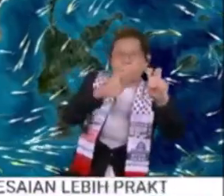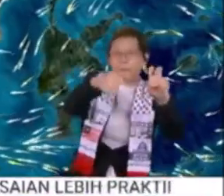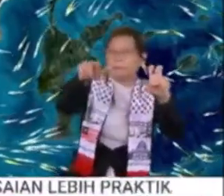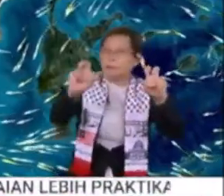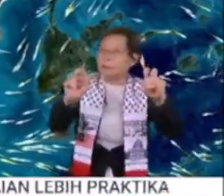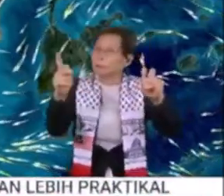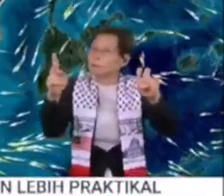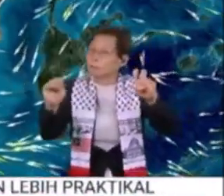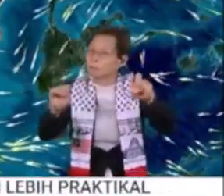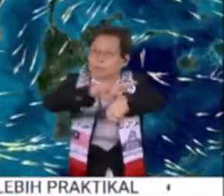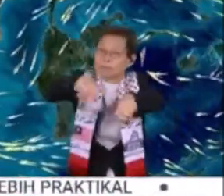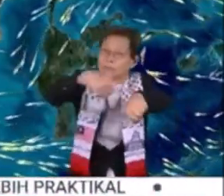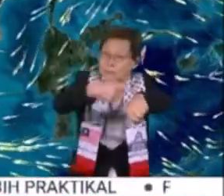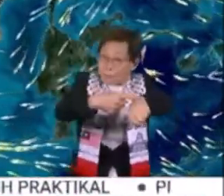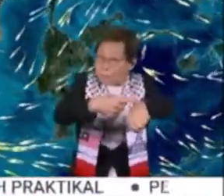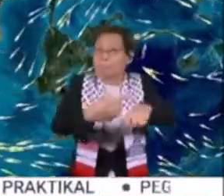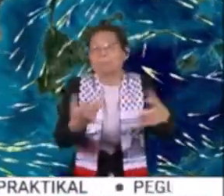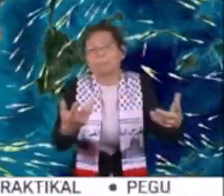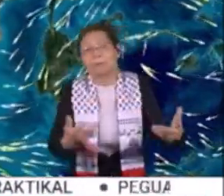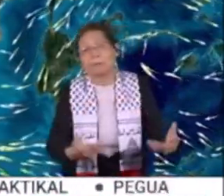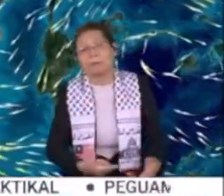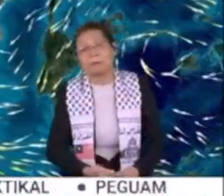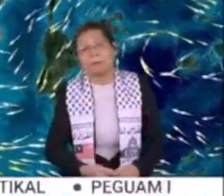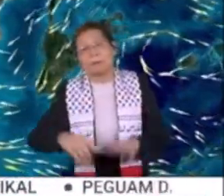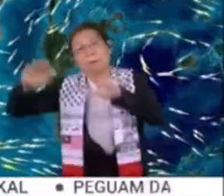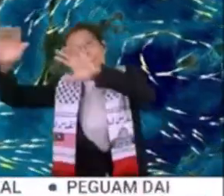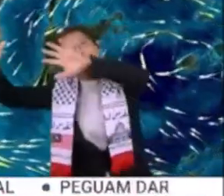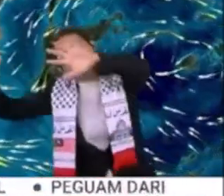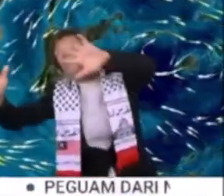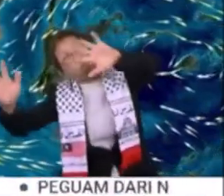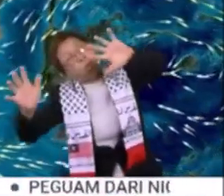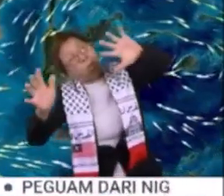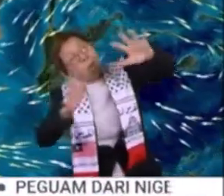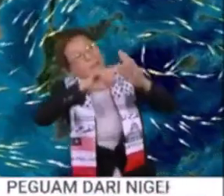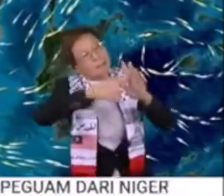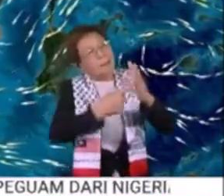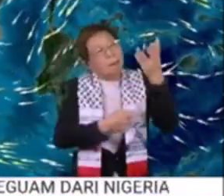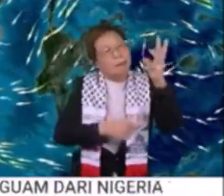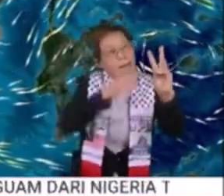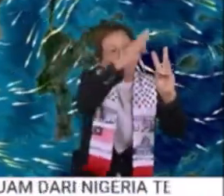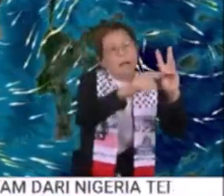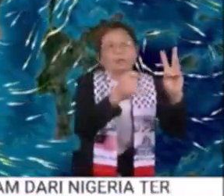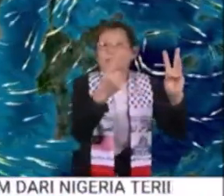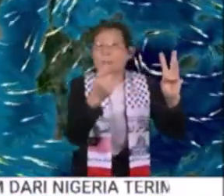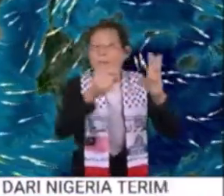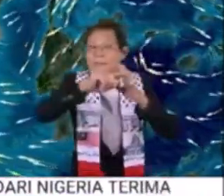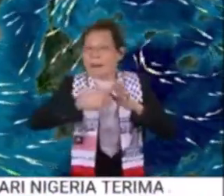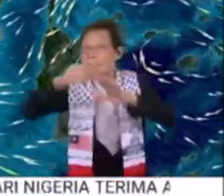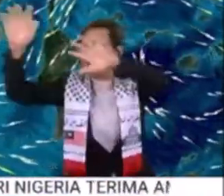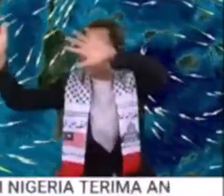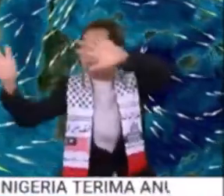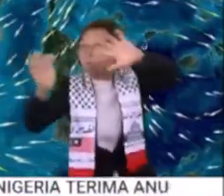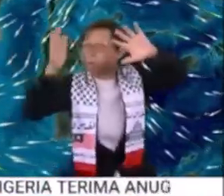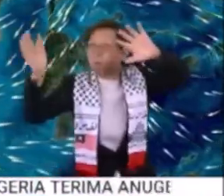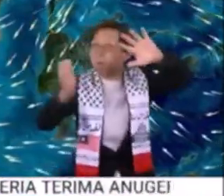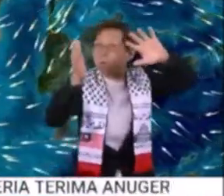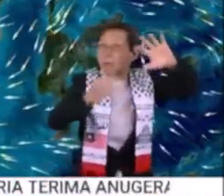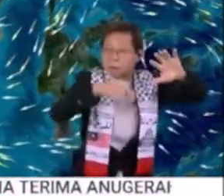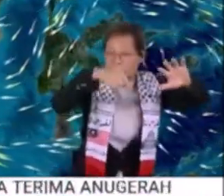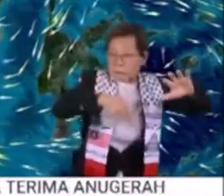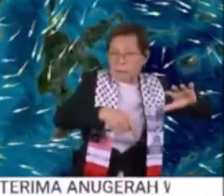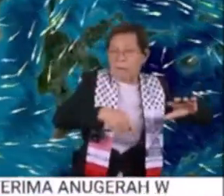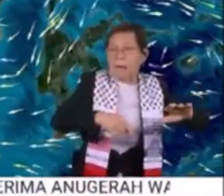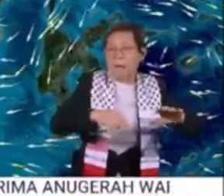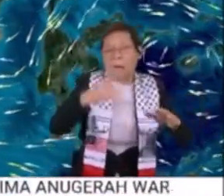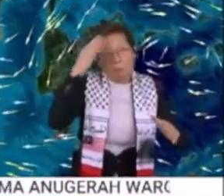30 km sejam. Susulan daripada seluruhan monsun ini jangka akan mula bertiup pada 16 November nanti, kelajuan angin di bahagian ini jangka